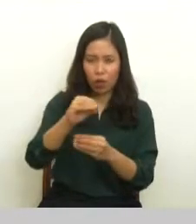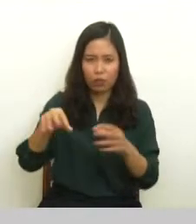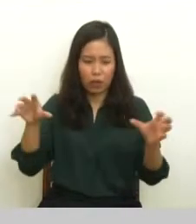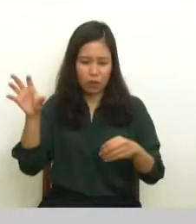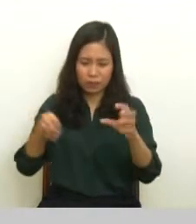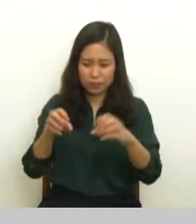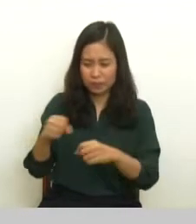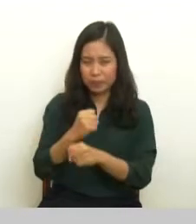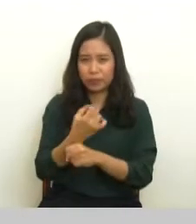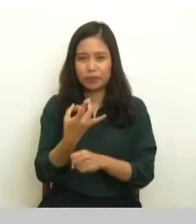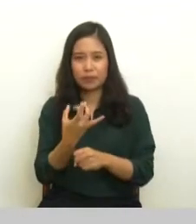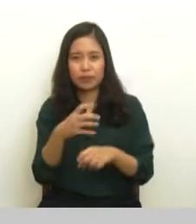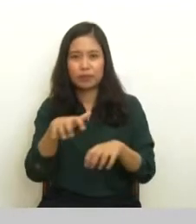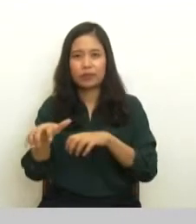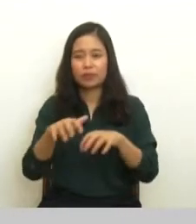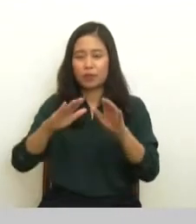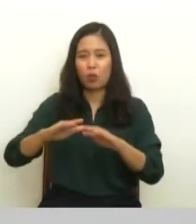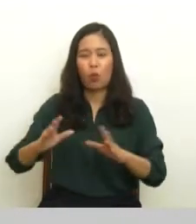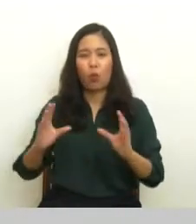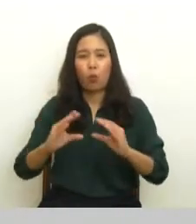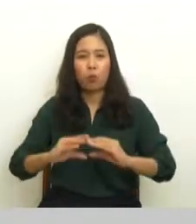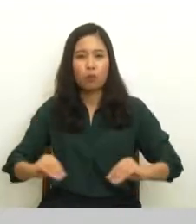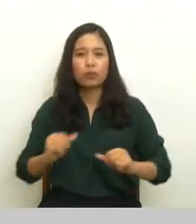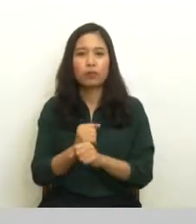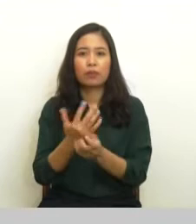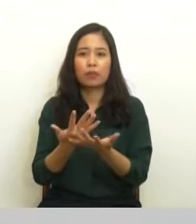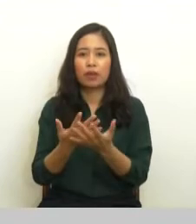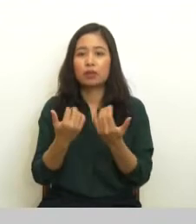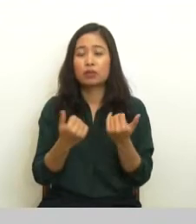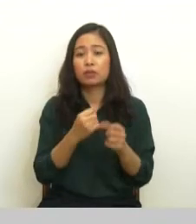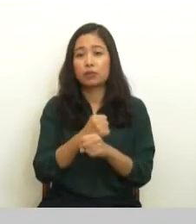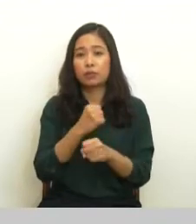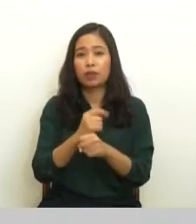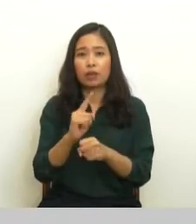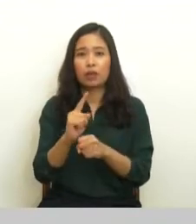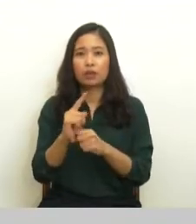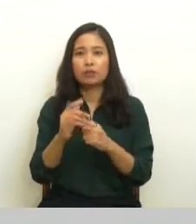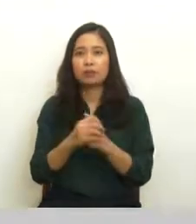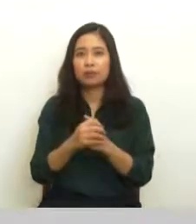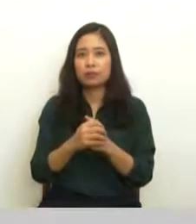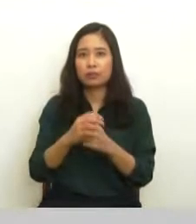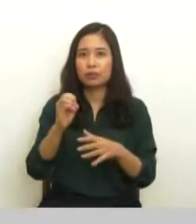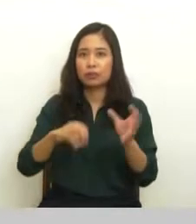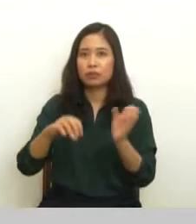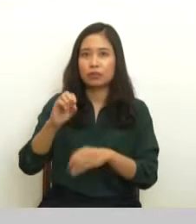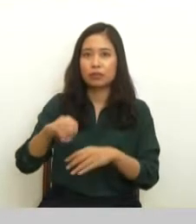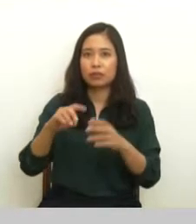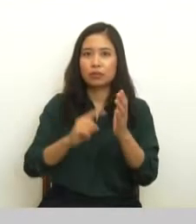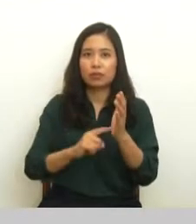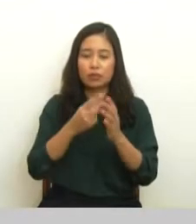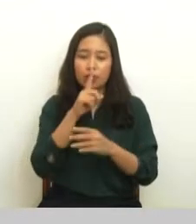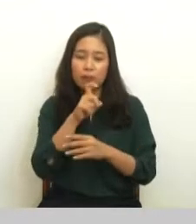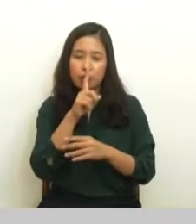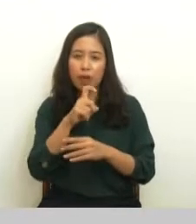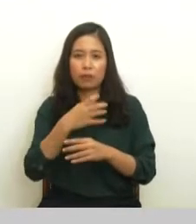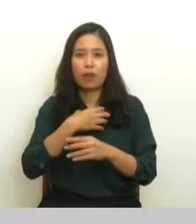้บ้างอย่ไรขยะถึจะลดน้อยลงไปสำหรบการนำเรินงานของขยะแลงร่างเริ่มจากครูฟกเด็ตคำถามทต้องก